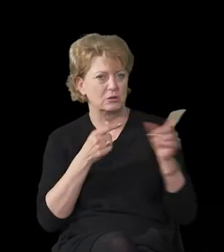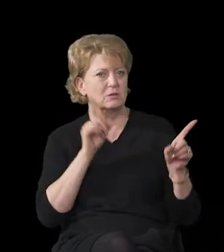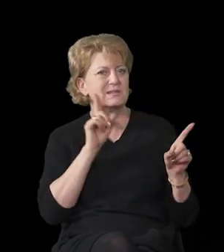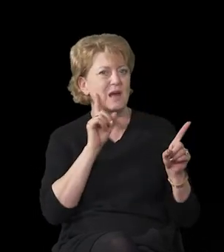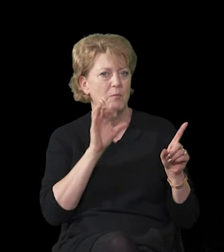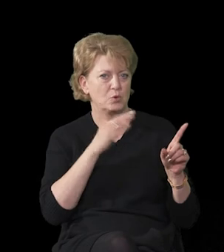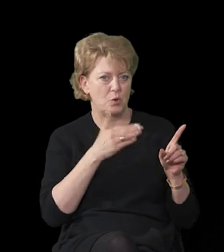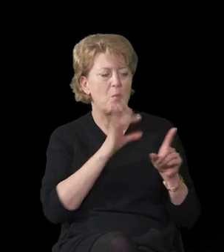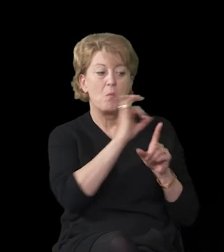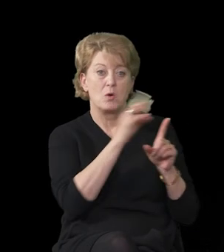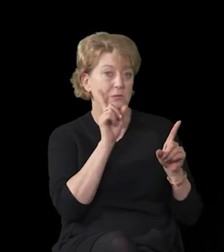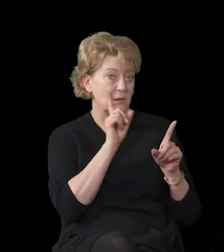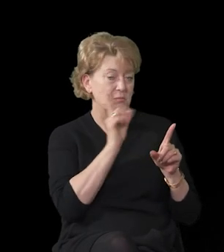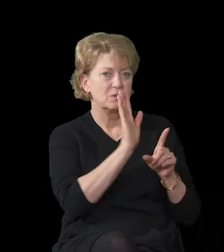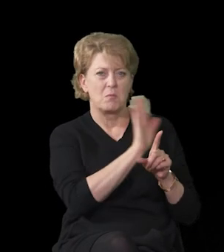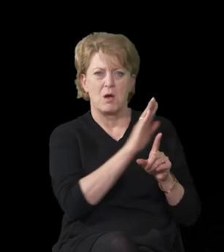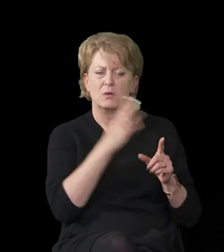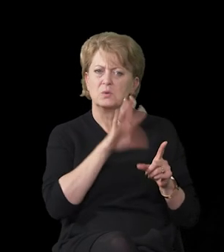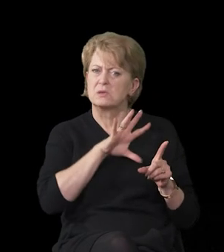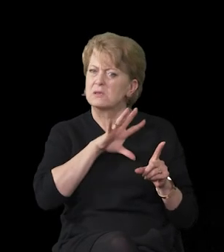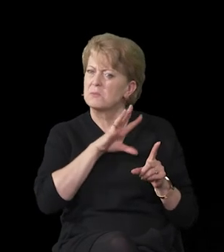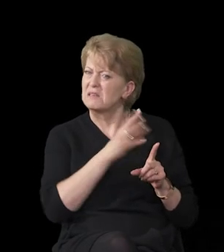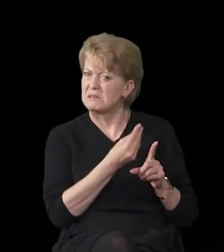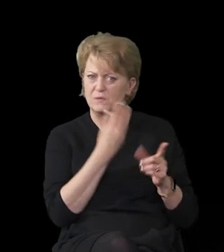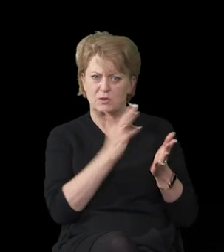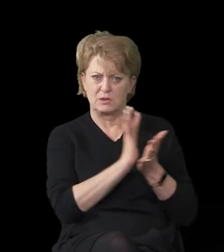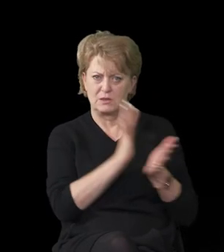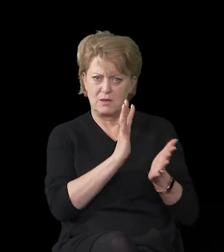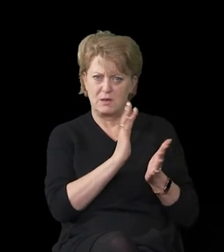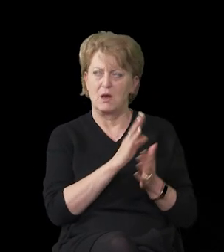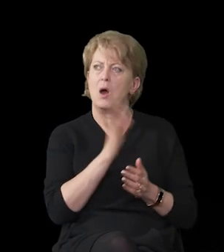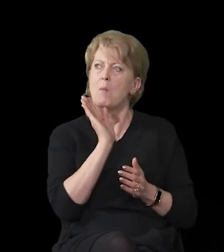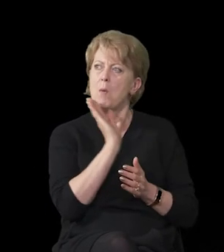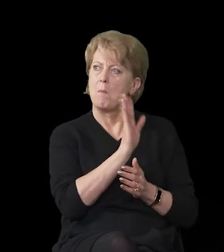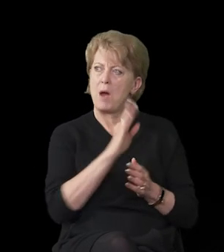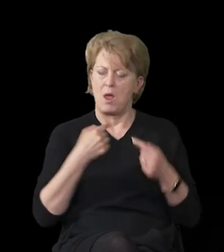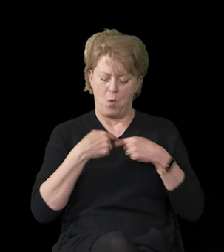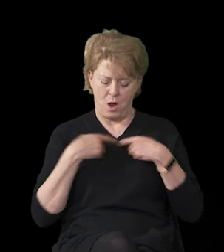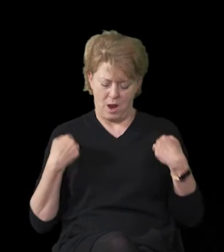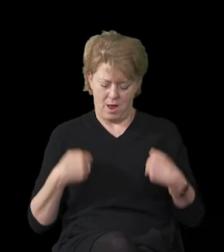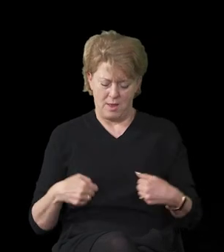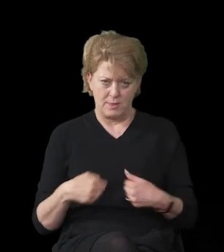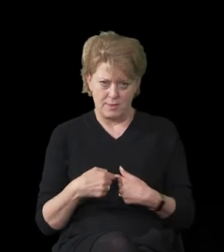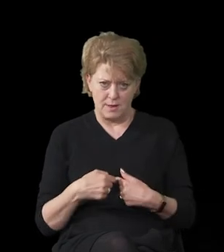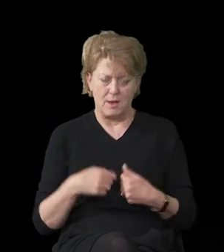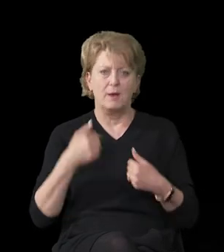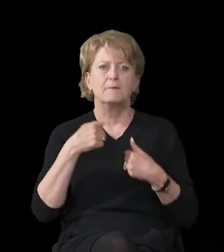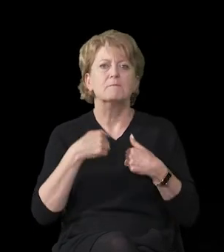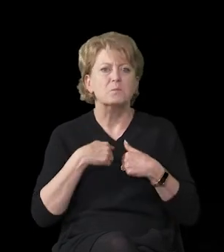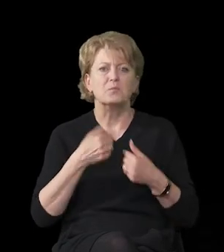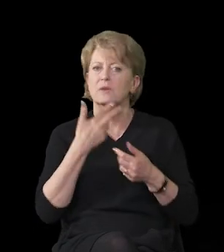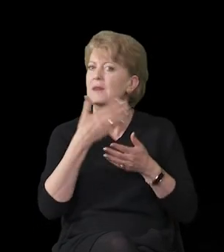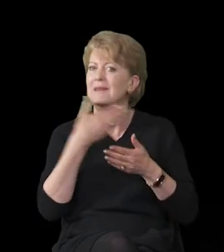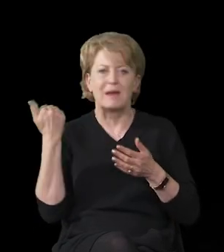cechę. Fragment ich klatki piersiowej jest niezarośnięty sierścią i układa się jakby w odwrócone